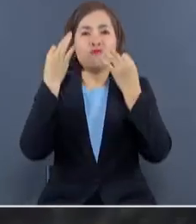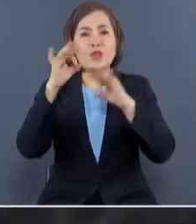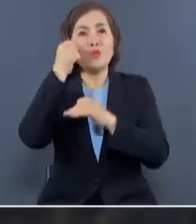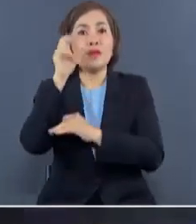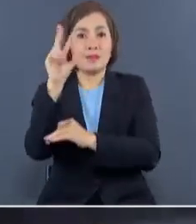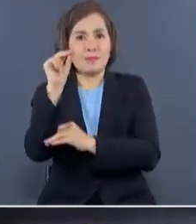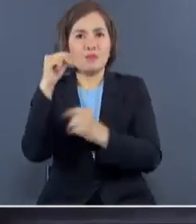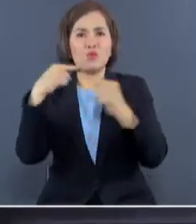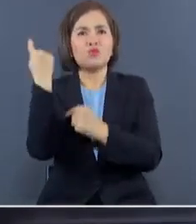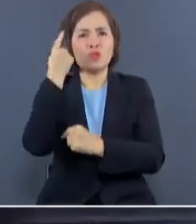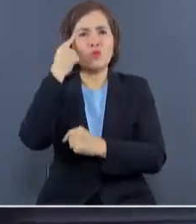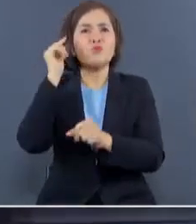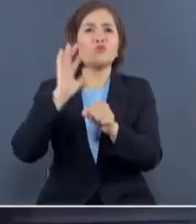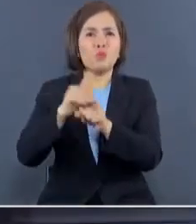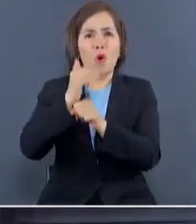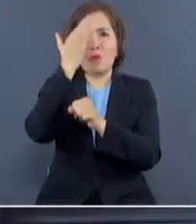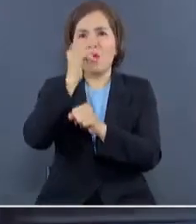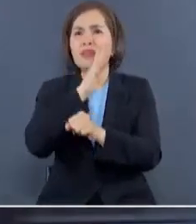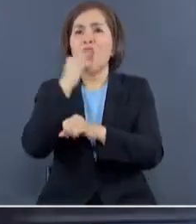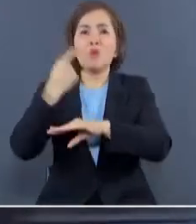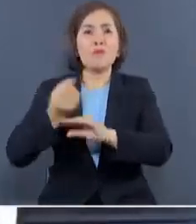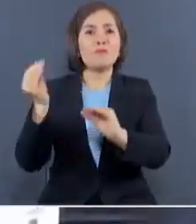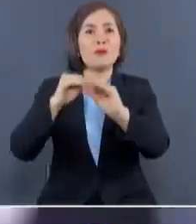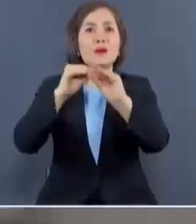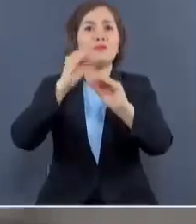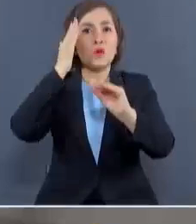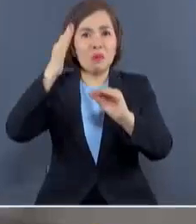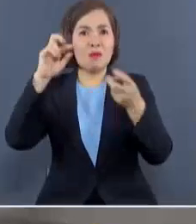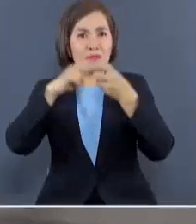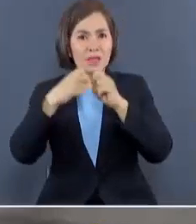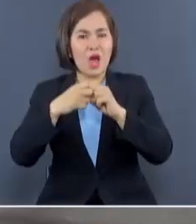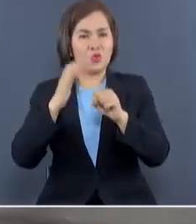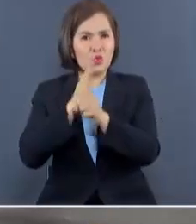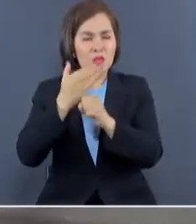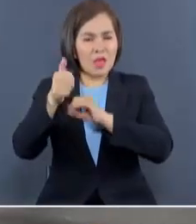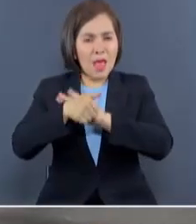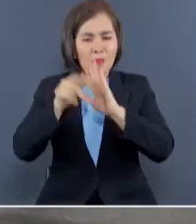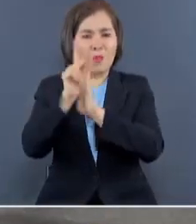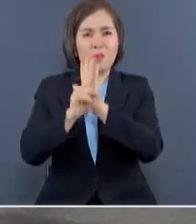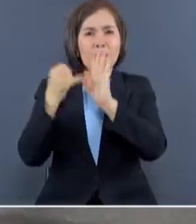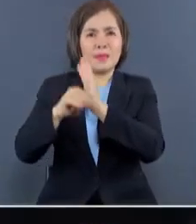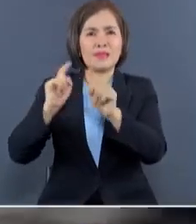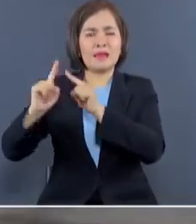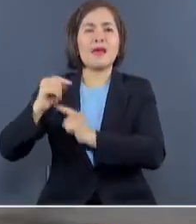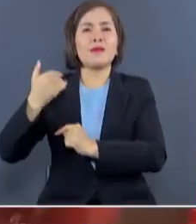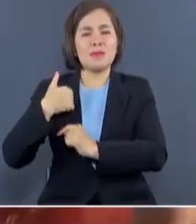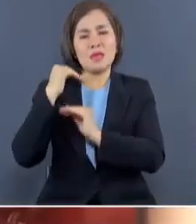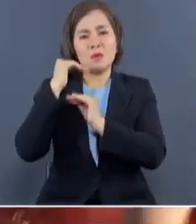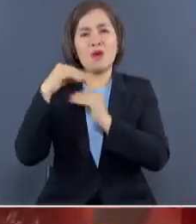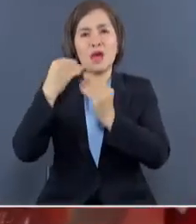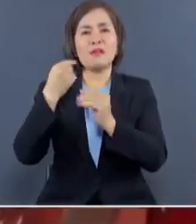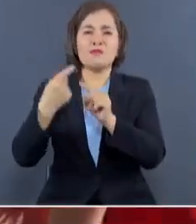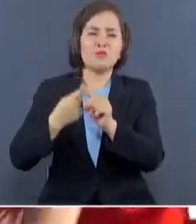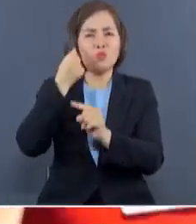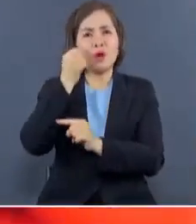หรับการท่องเที่ยวซึ่งหากเพิ่มจำนวนวันมากกว่านี้อาจจะเป็นช่องว่างให้กับธุรกิจสีเทาได้เพราะก่อนหน้านี้ก็มีประเด็นเหมือนกันบอกว่าเราให้ฟรีวี